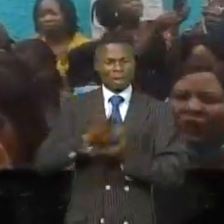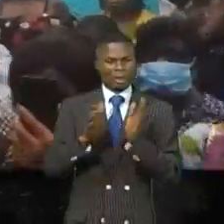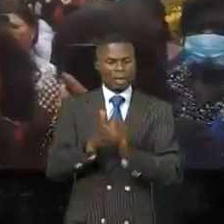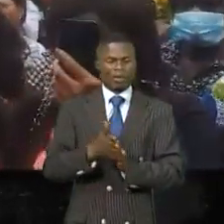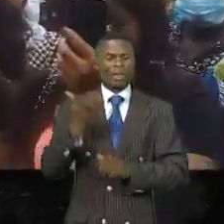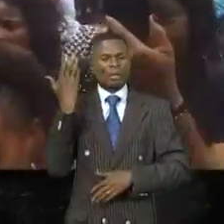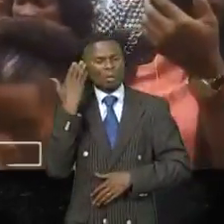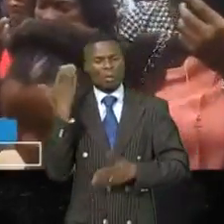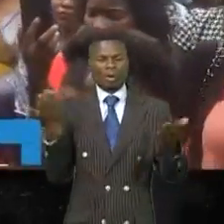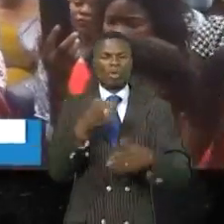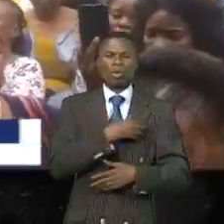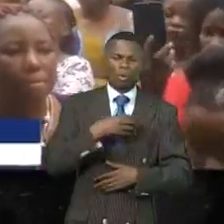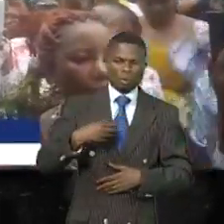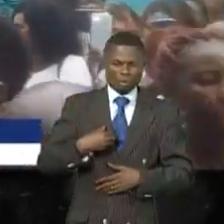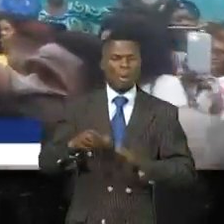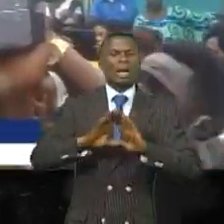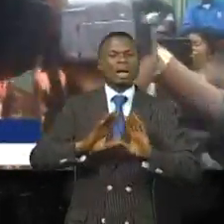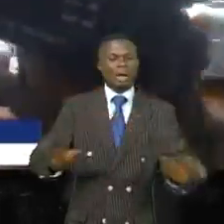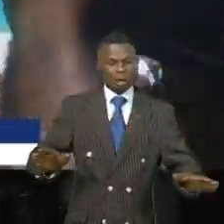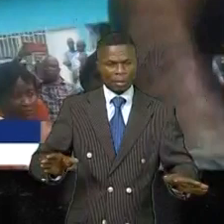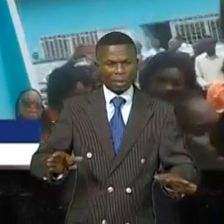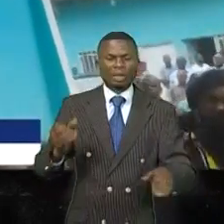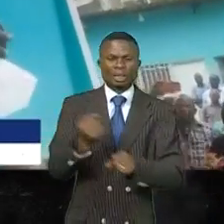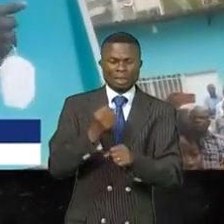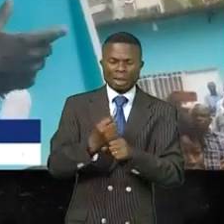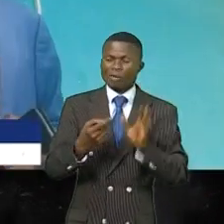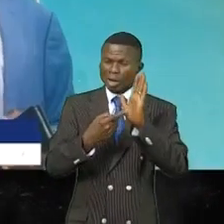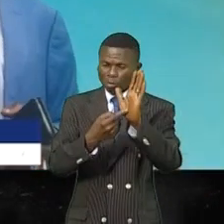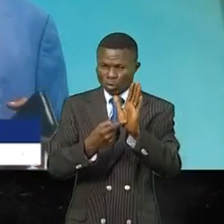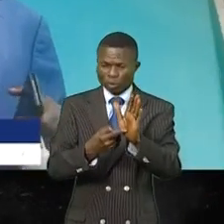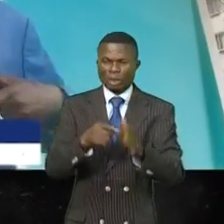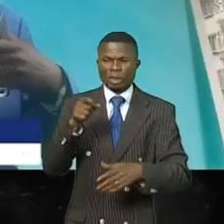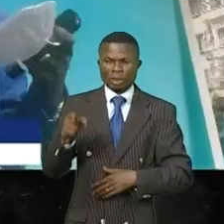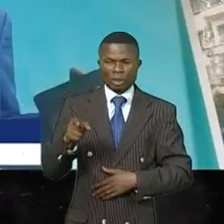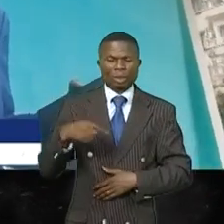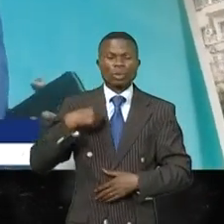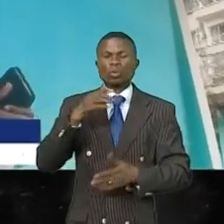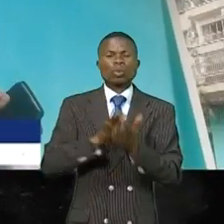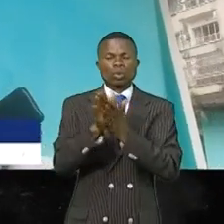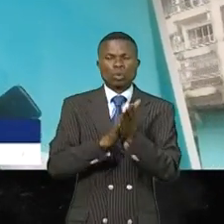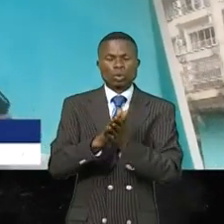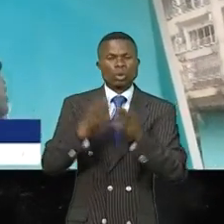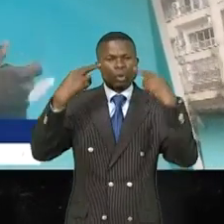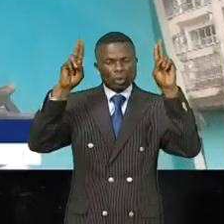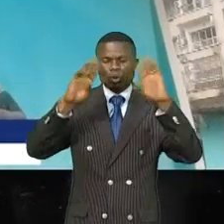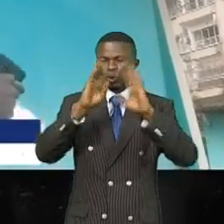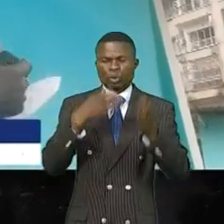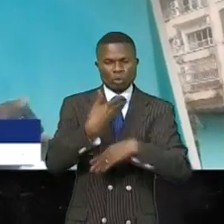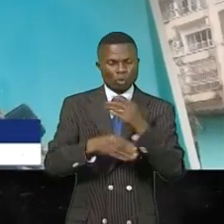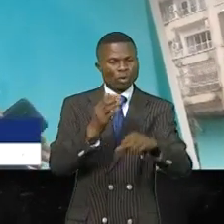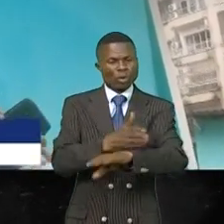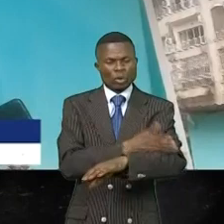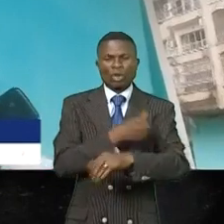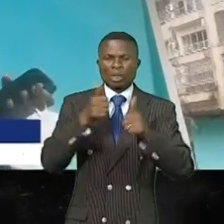homme, c'est la compétence qui doit primer sur tout. Pour tombe la haie, plein succès, ma camion sur le temps la